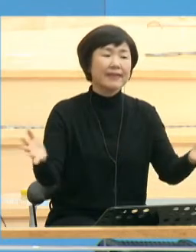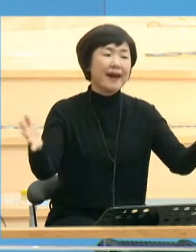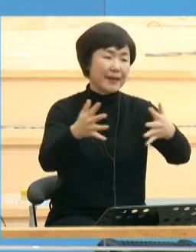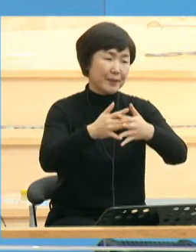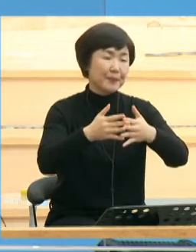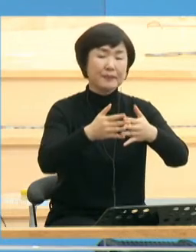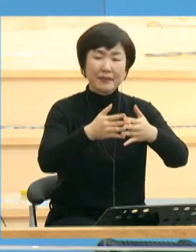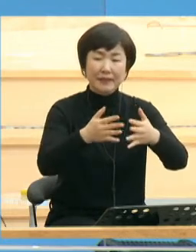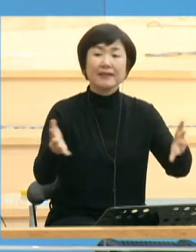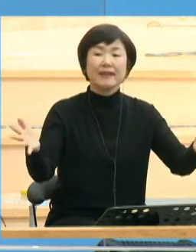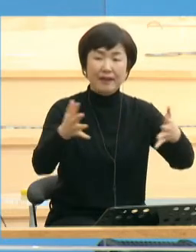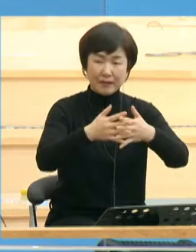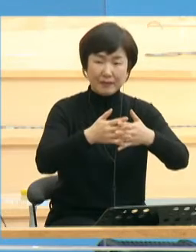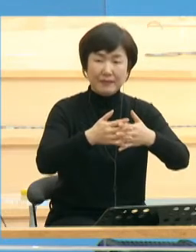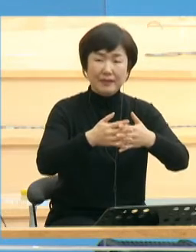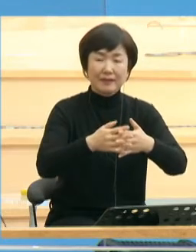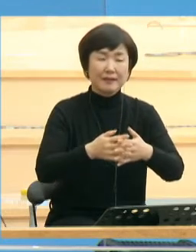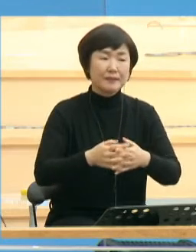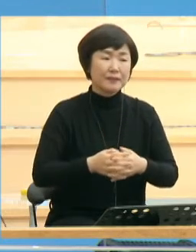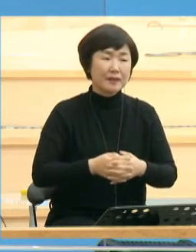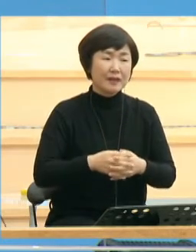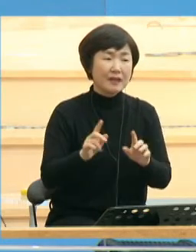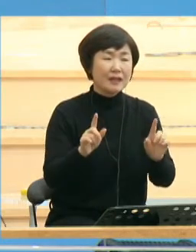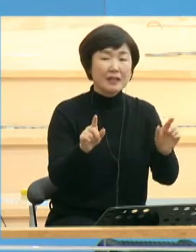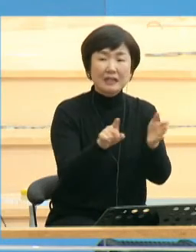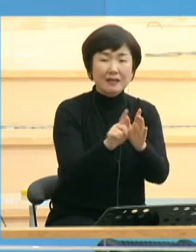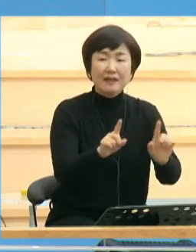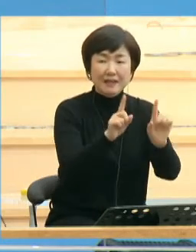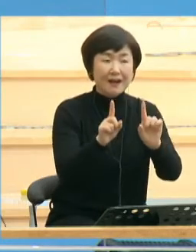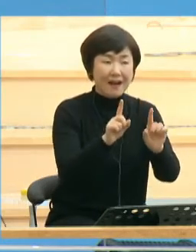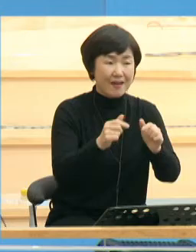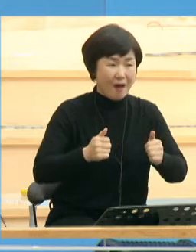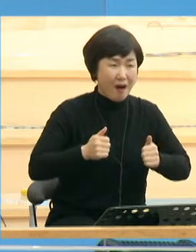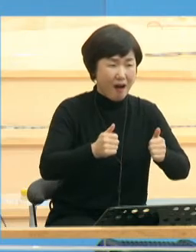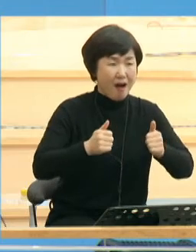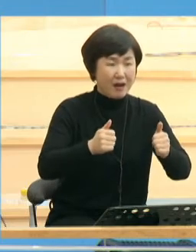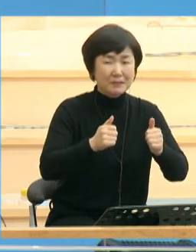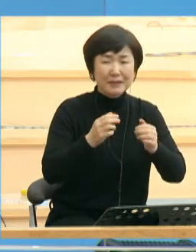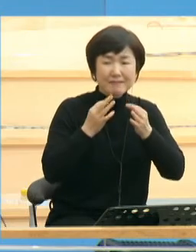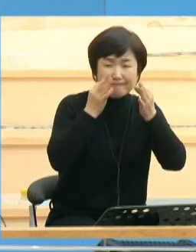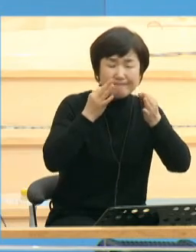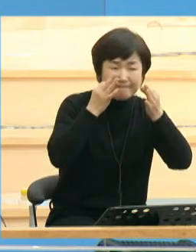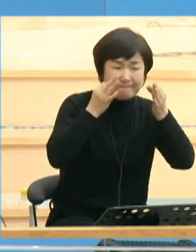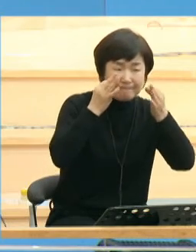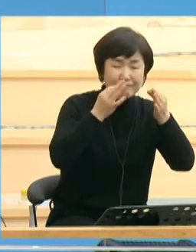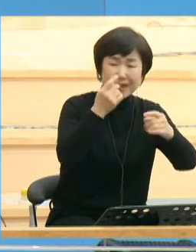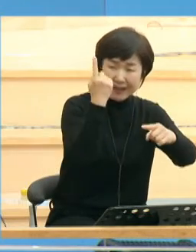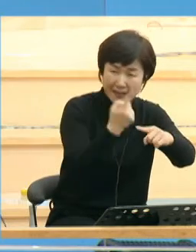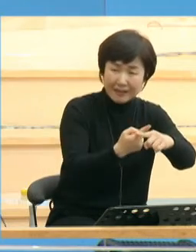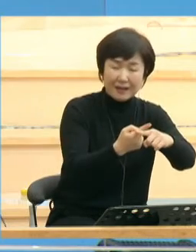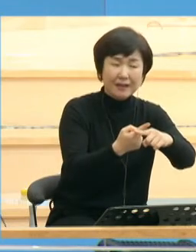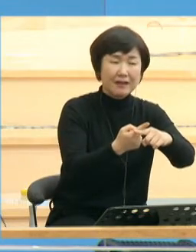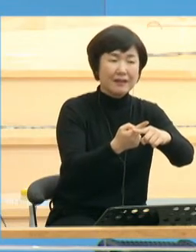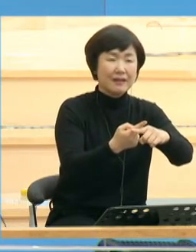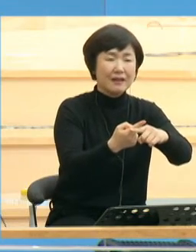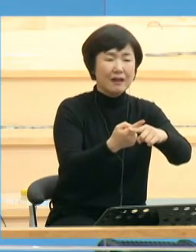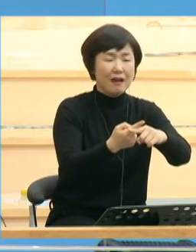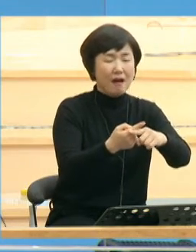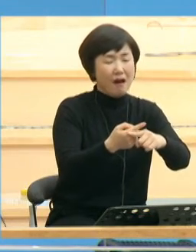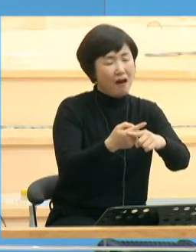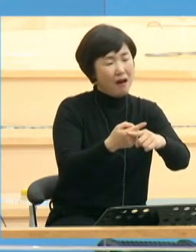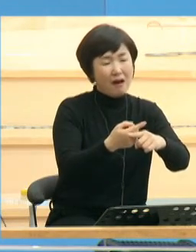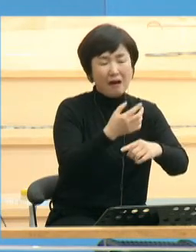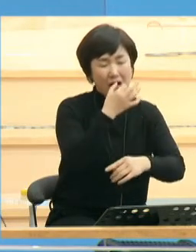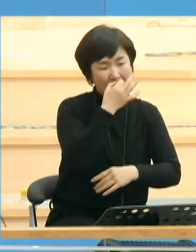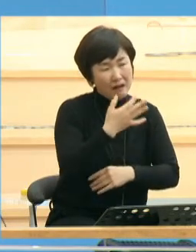여러분이 가 신앙생활 하다가 정말 열심히 신앙생활 하려고 1 힘에 겨워서